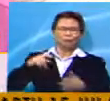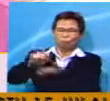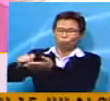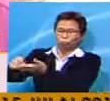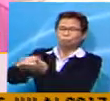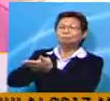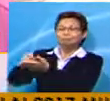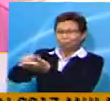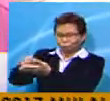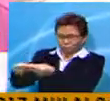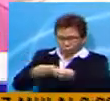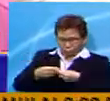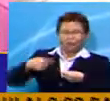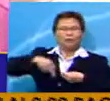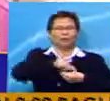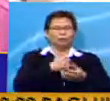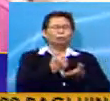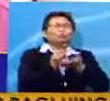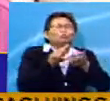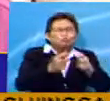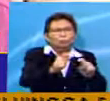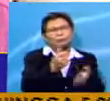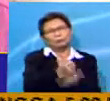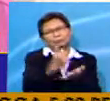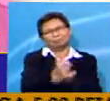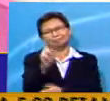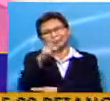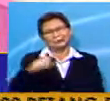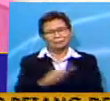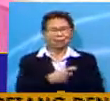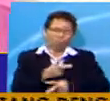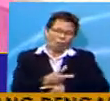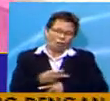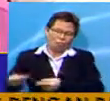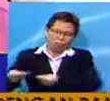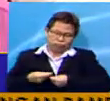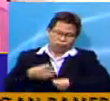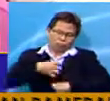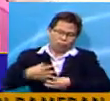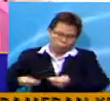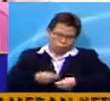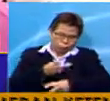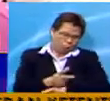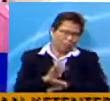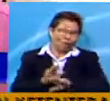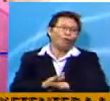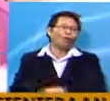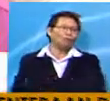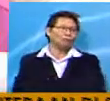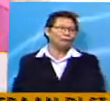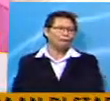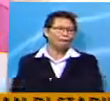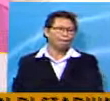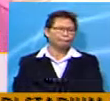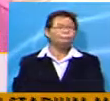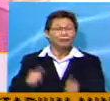bantu. Itu je. Jadi janganlah kita simpan, dan jadi mungkin kes tu hanya pada kita, tapi